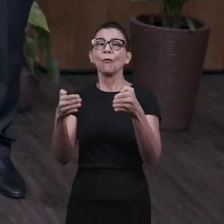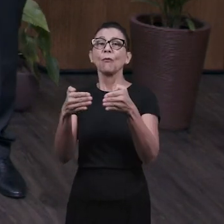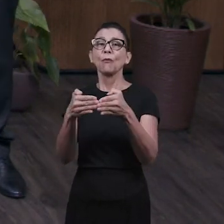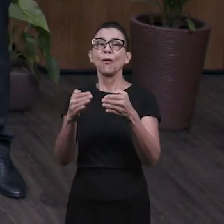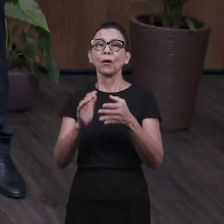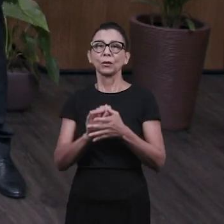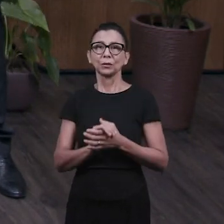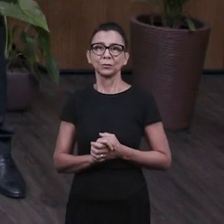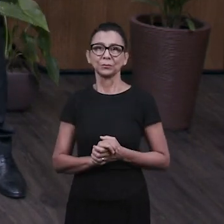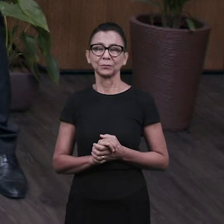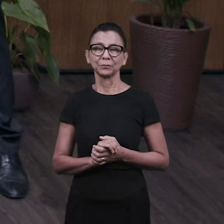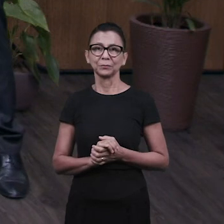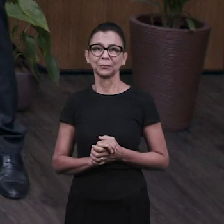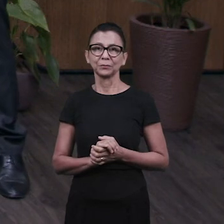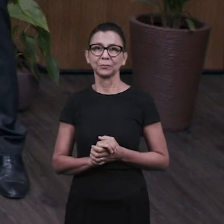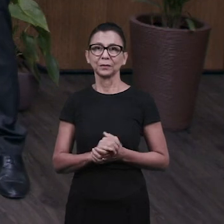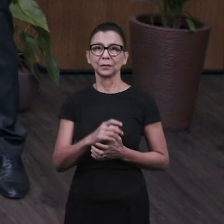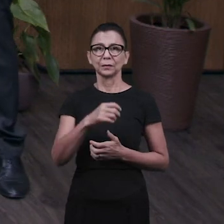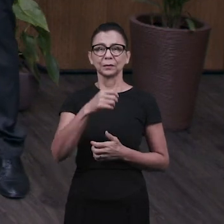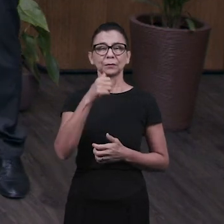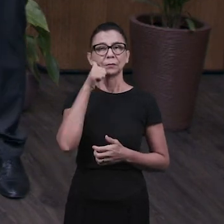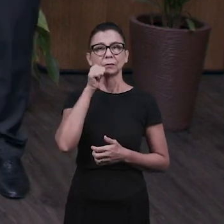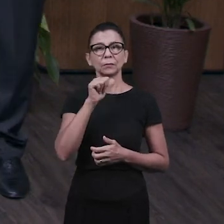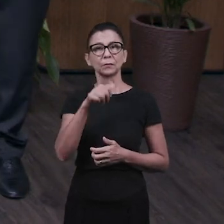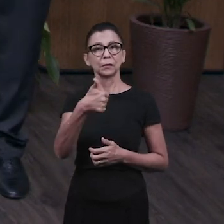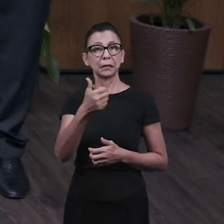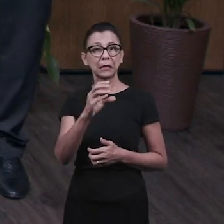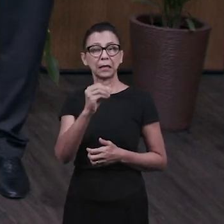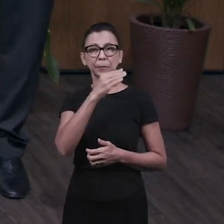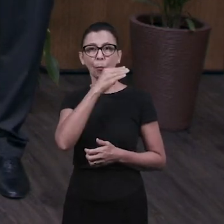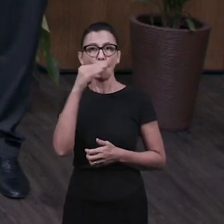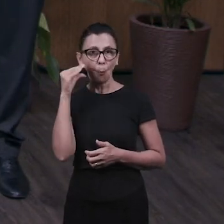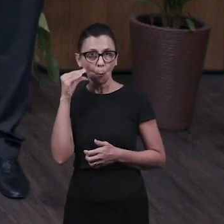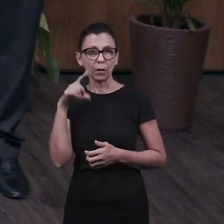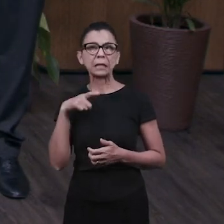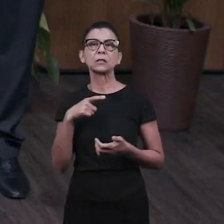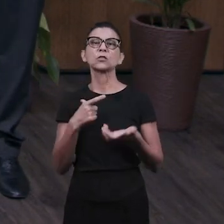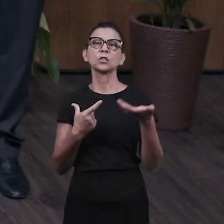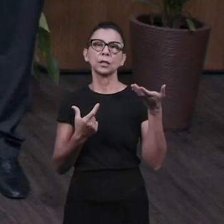qui toutes ont reçu. Les 10 ont reçu leurs lampes. Mais